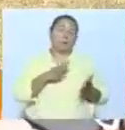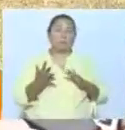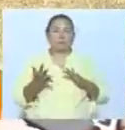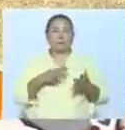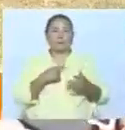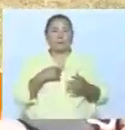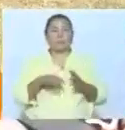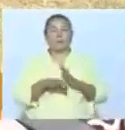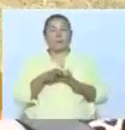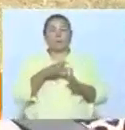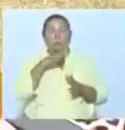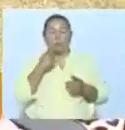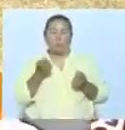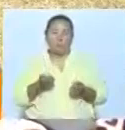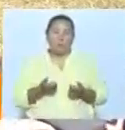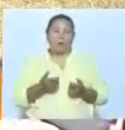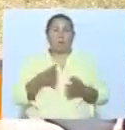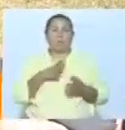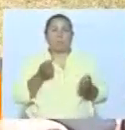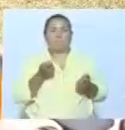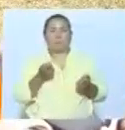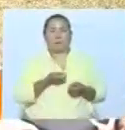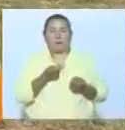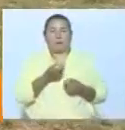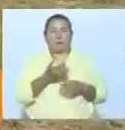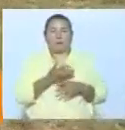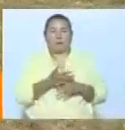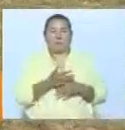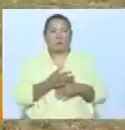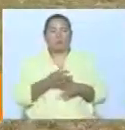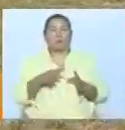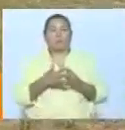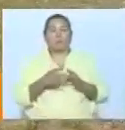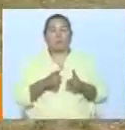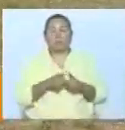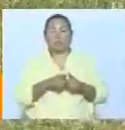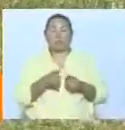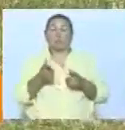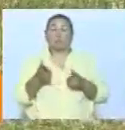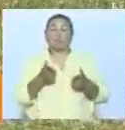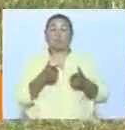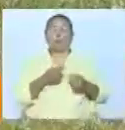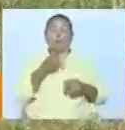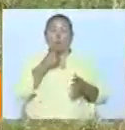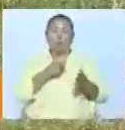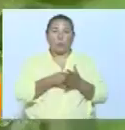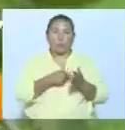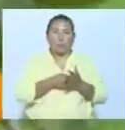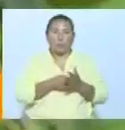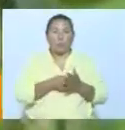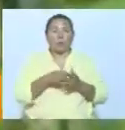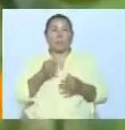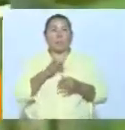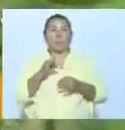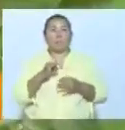собираем много плодов а бывает совсем мало сельчанин также занимается заготовкой кормов из ячмени и люцерны